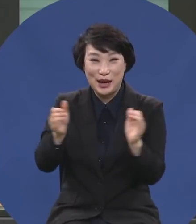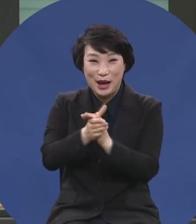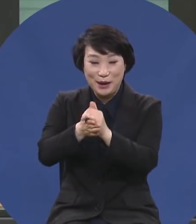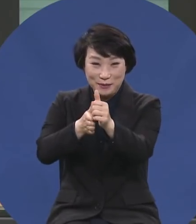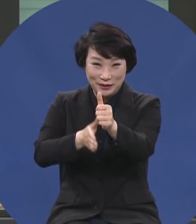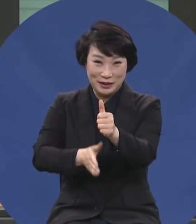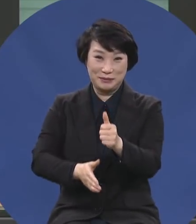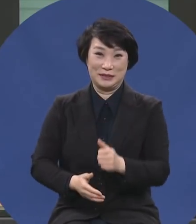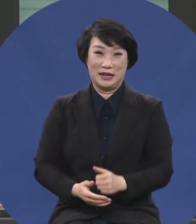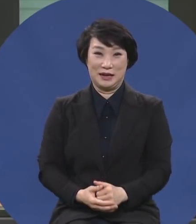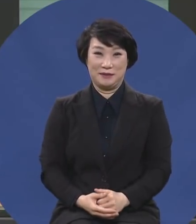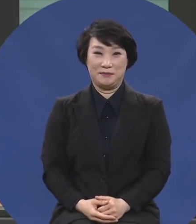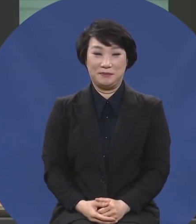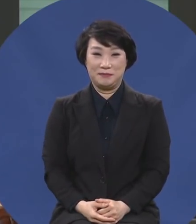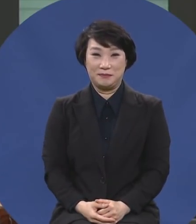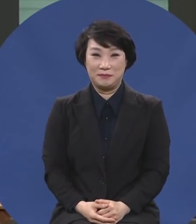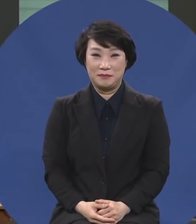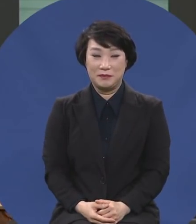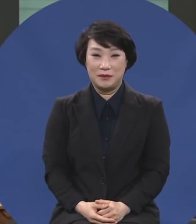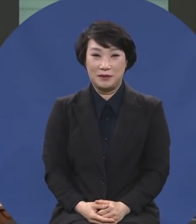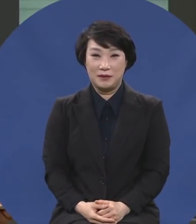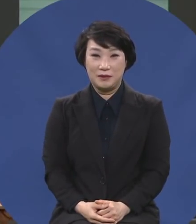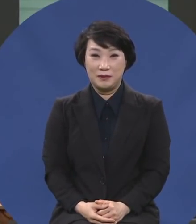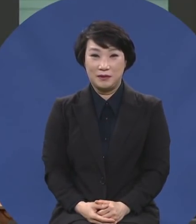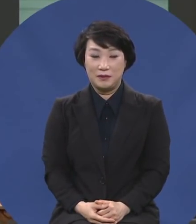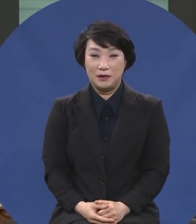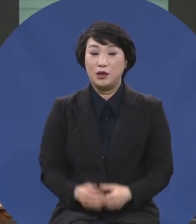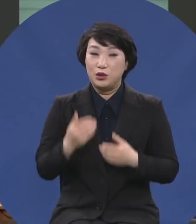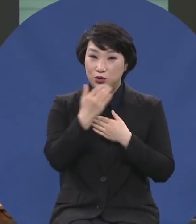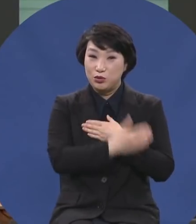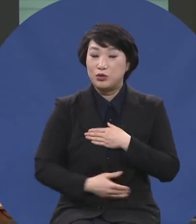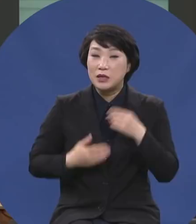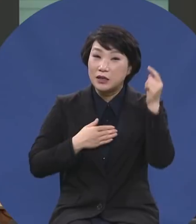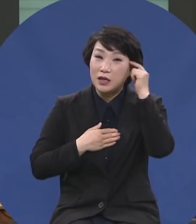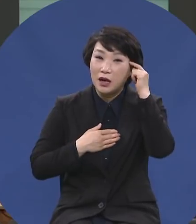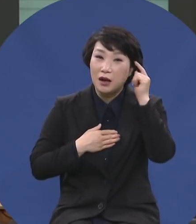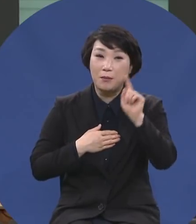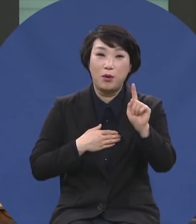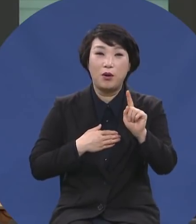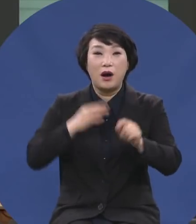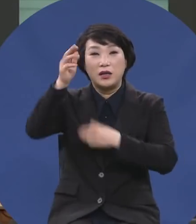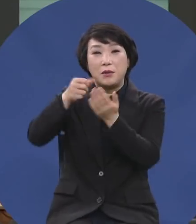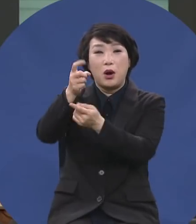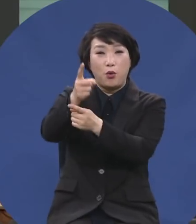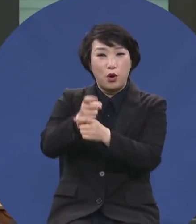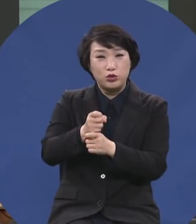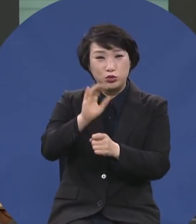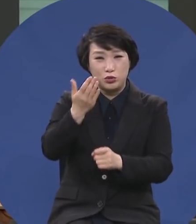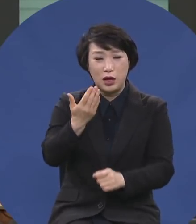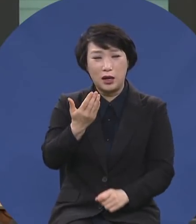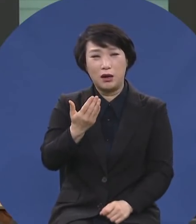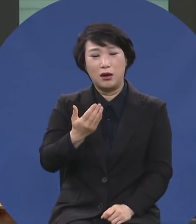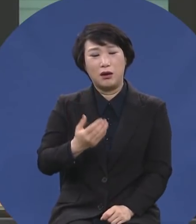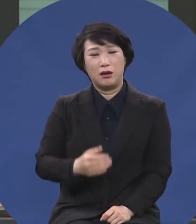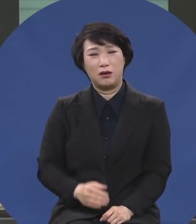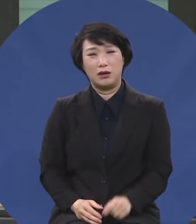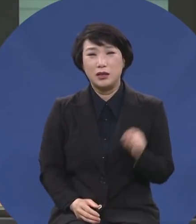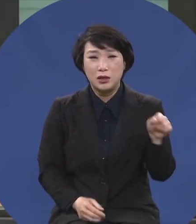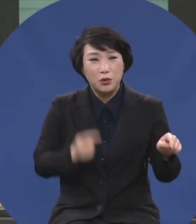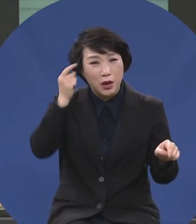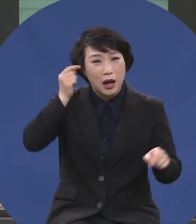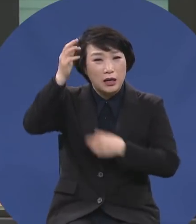아멘 합시다. 예, 육신의 생각은 하나님과 원수가 되나니